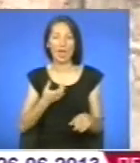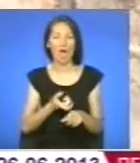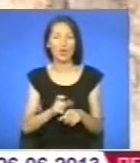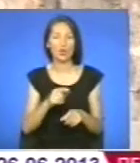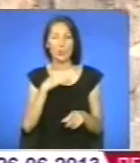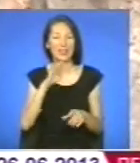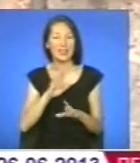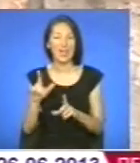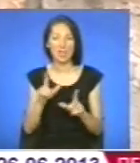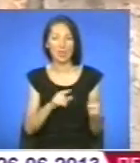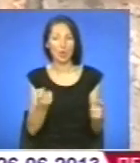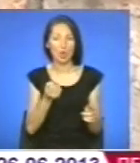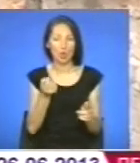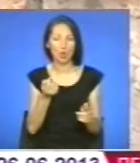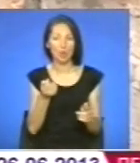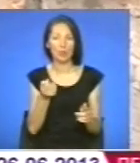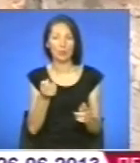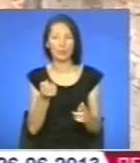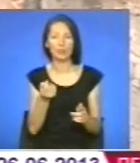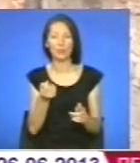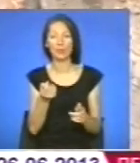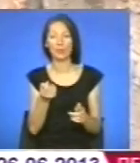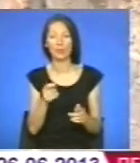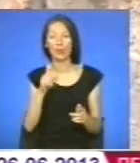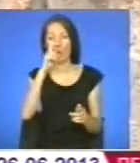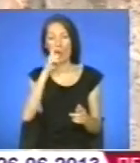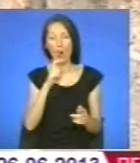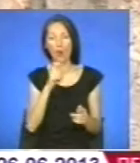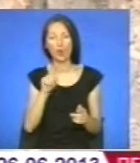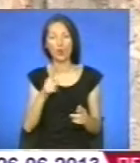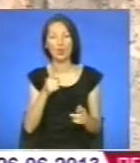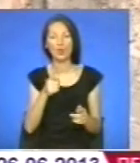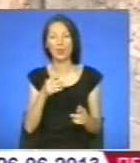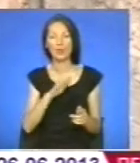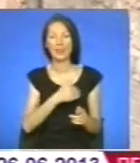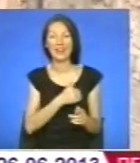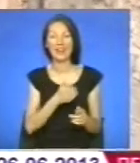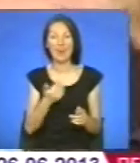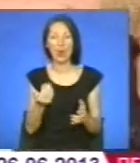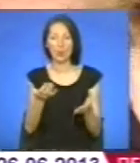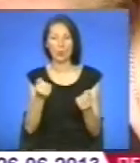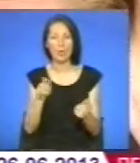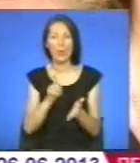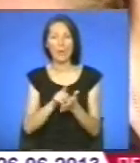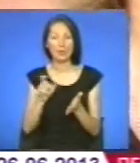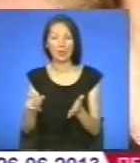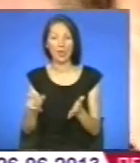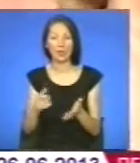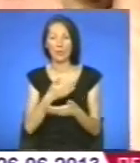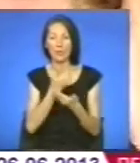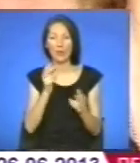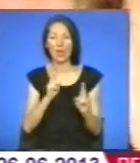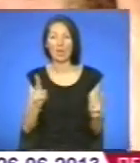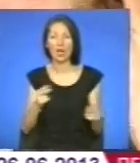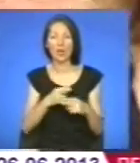але трошки погано. Чому? Бо не хочу брати пенсіонерів. Немає ніяких перешкод,